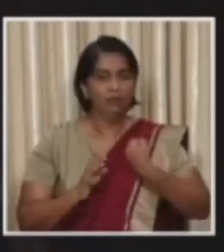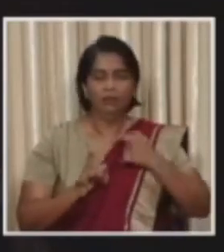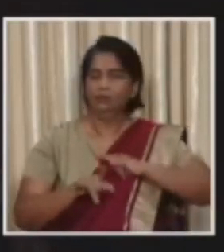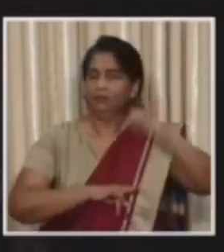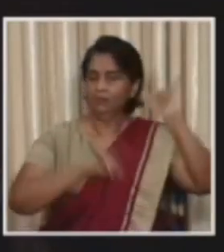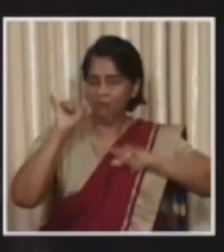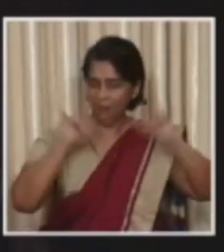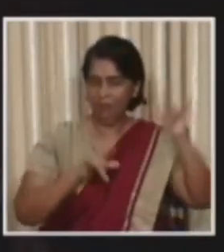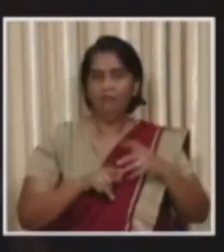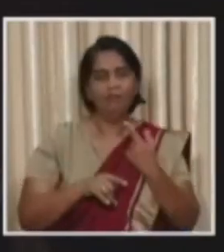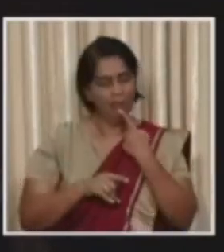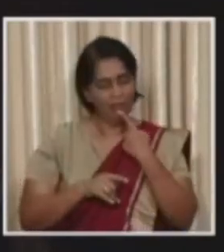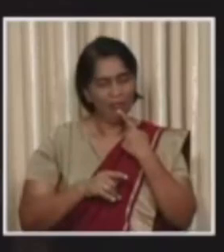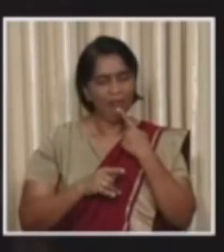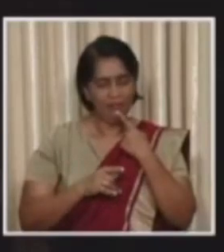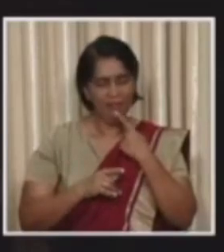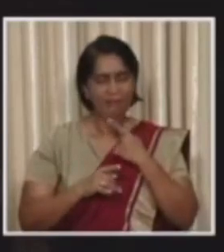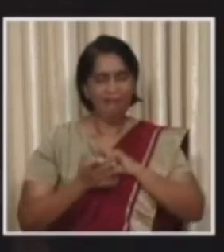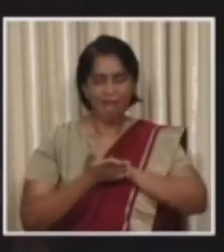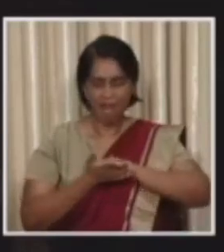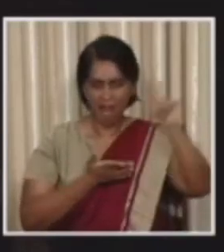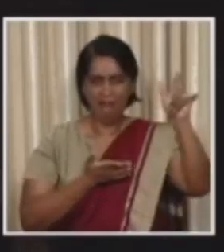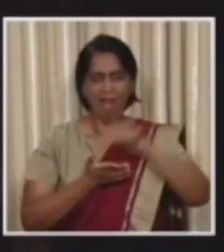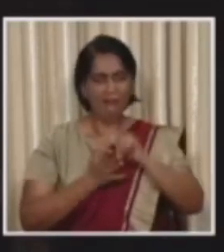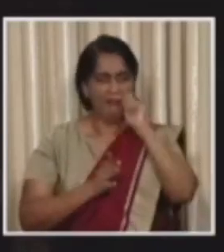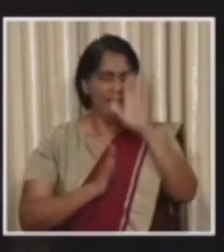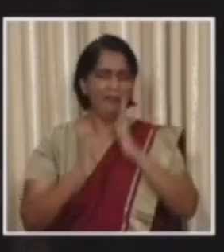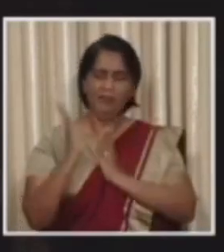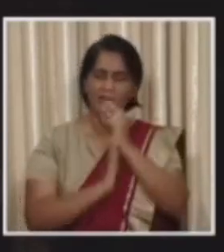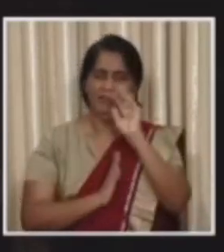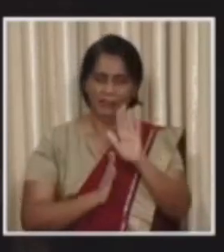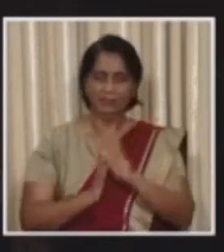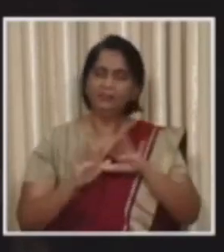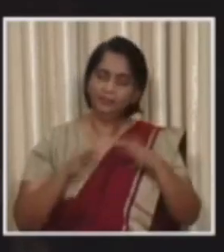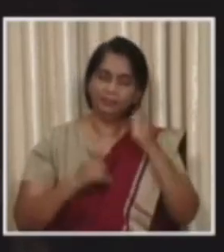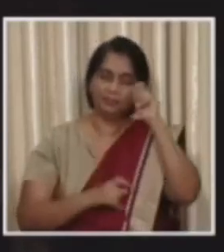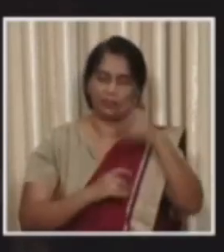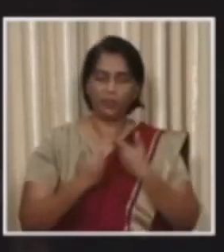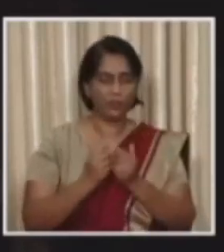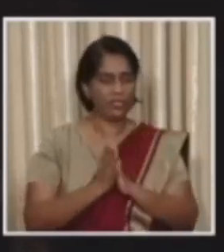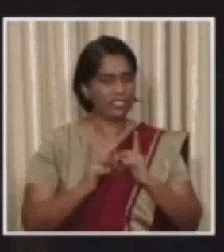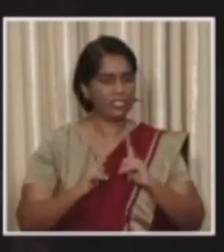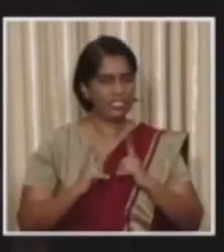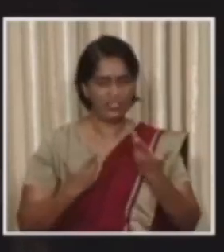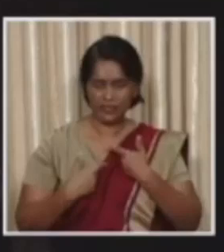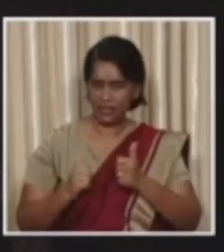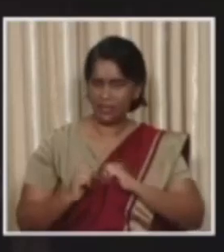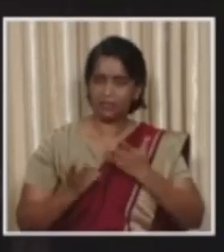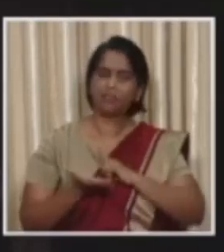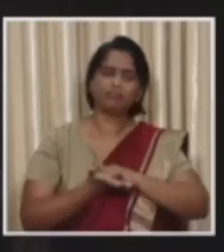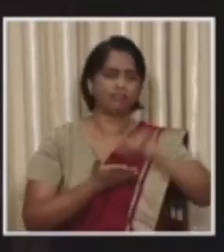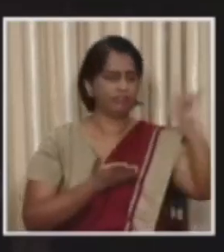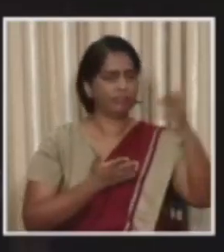රටදාලා යනවායි කියලා. ඔව්, සංක්‍රමණය මානව අයිතියක්. ඕනෑම කෙනෙකුට තමන් ජීවත් වෙන තැන කැමති නැත්නම් යන්න